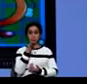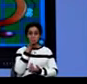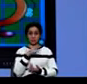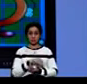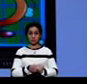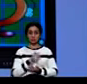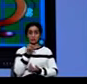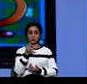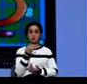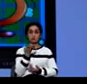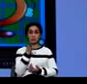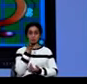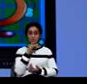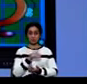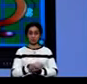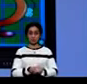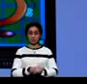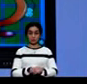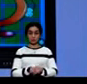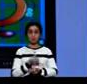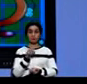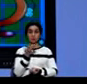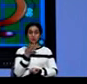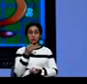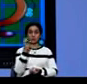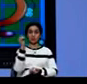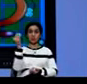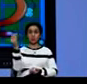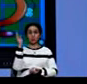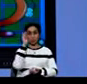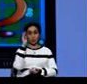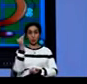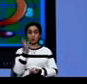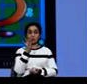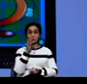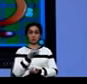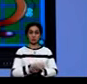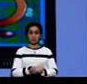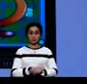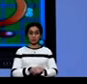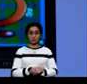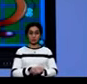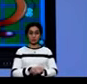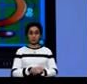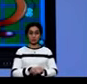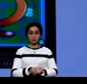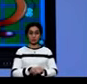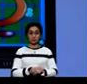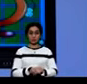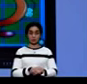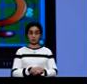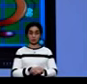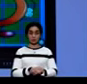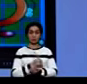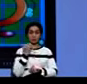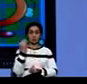лет? Сен нечёшдасан. Сколько ему лет? У оғыл бала